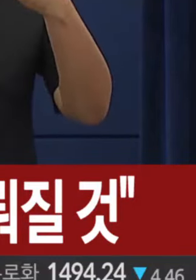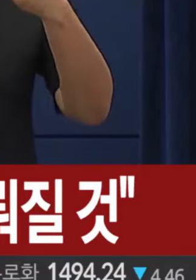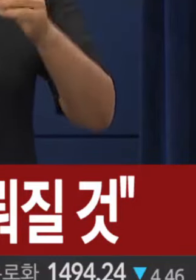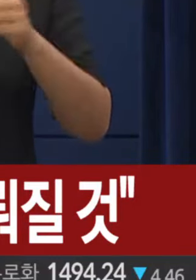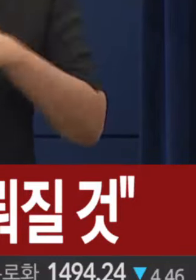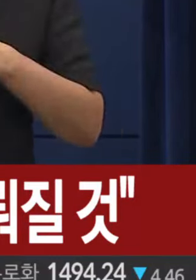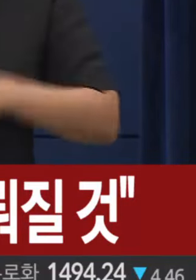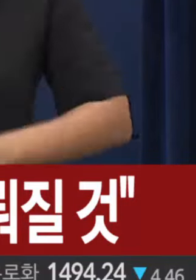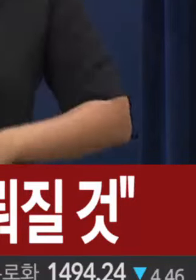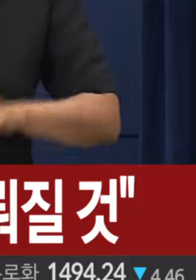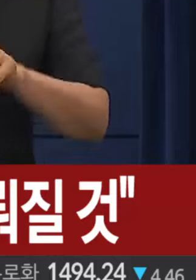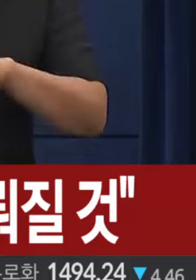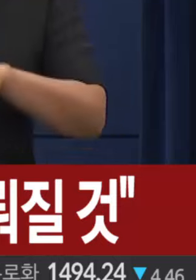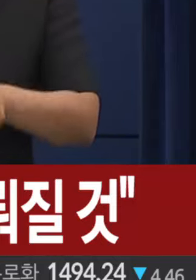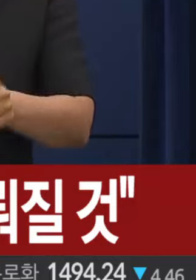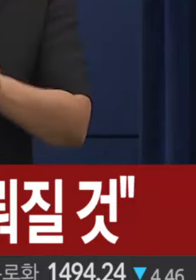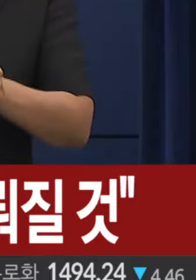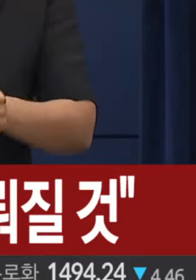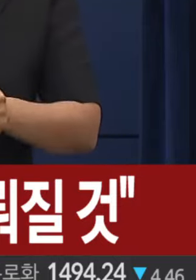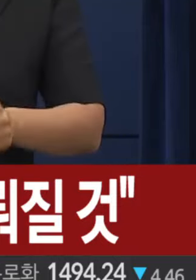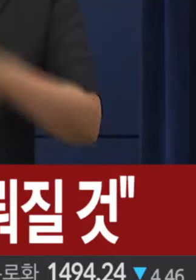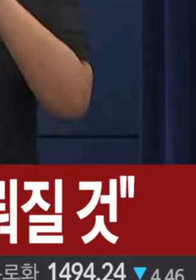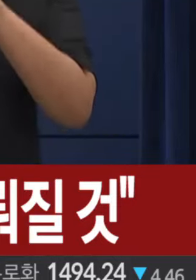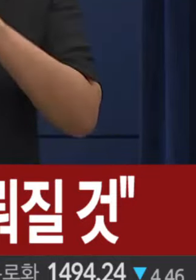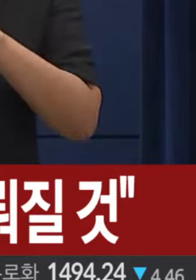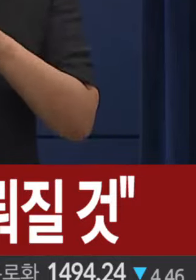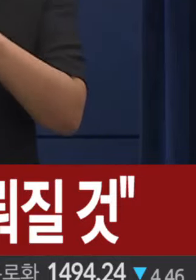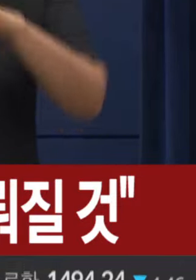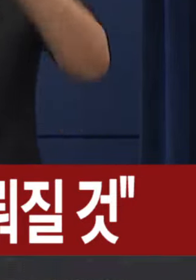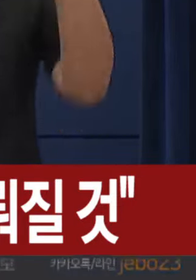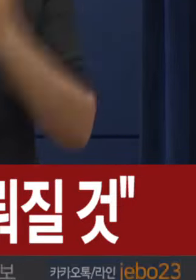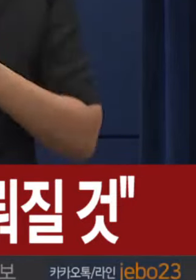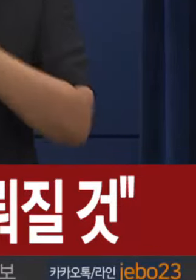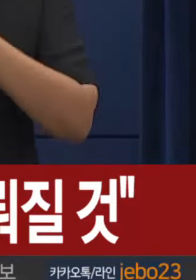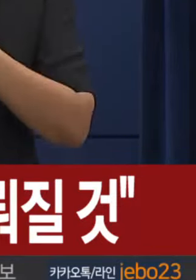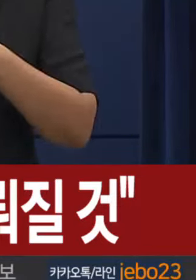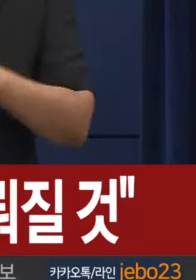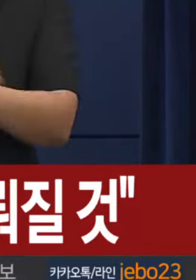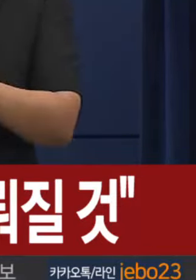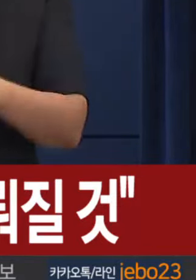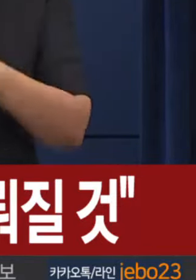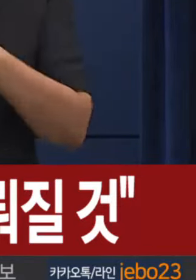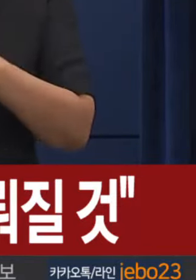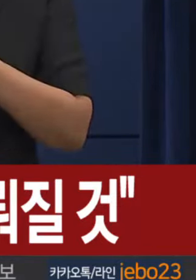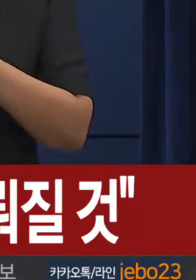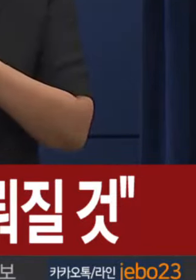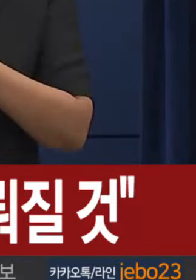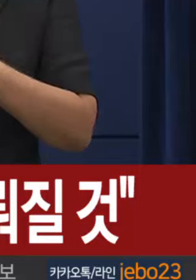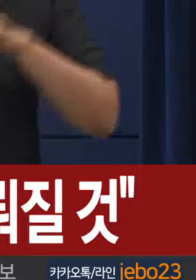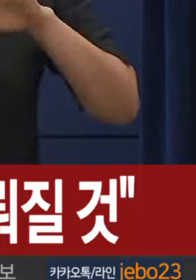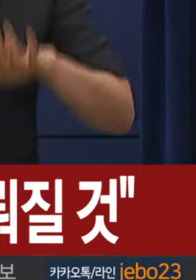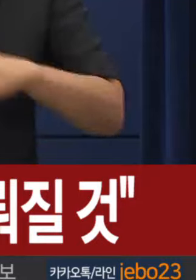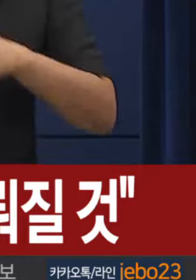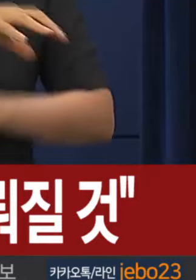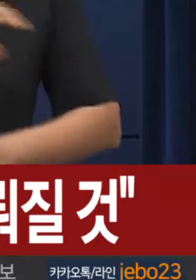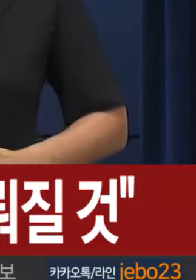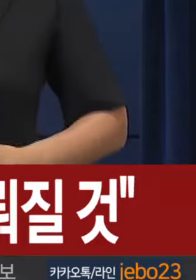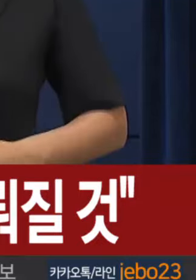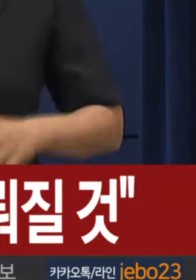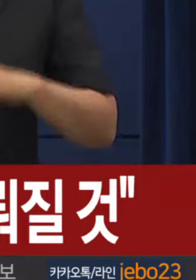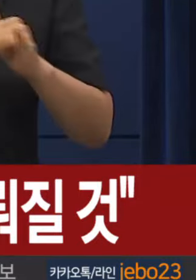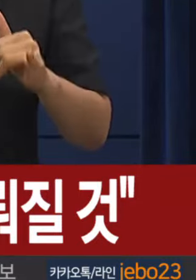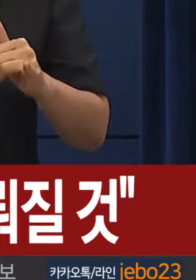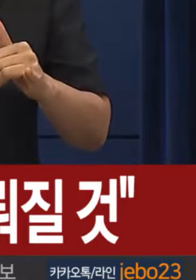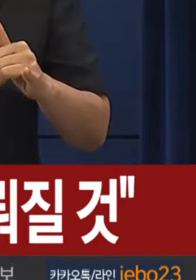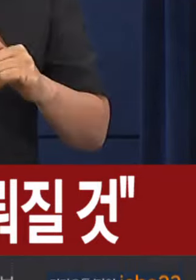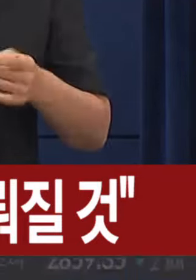대해서는 수련 특례를 적용하도록 했습니다. 수련 공백을 최소화하면서도 전문의